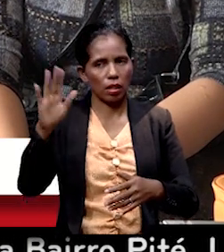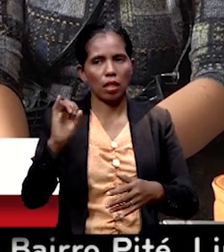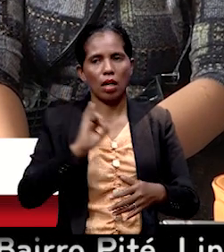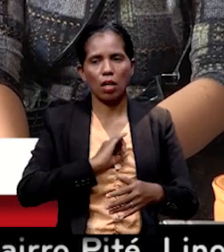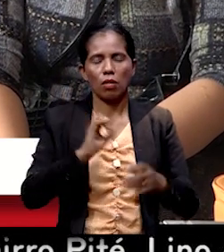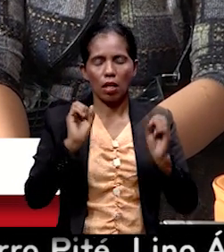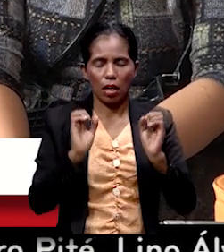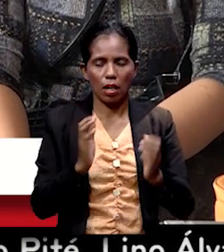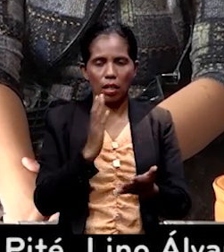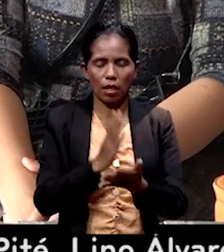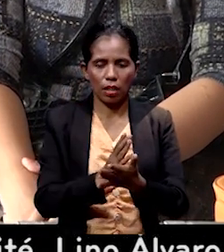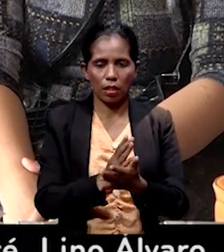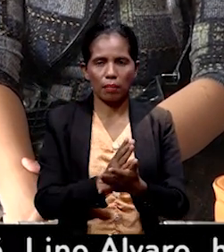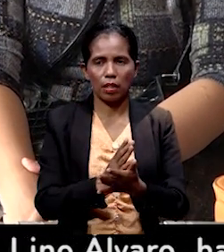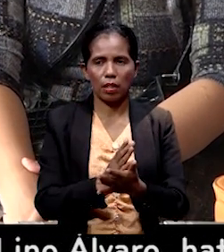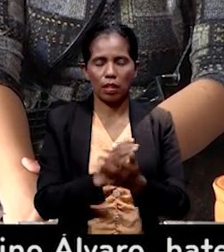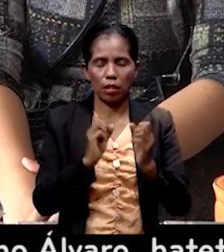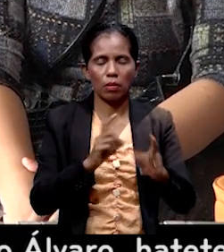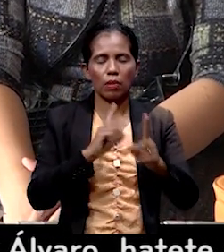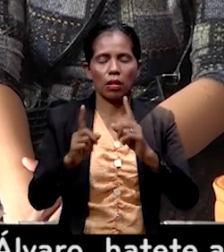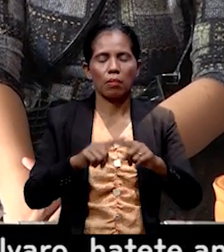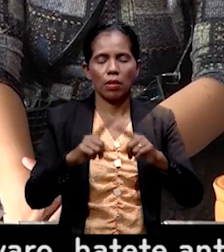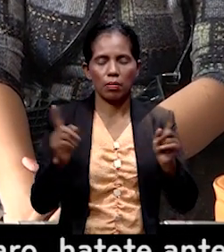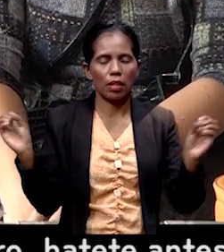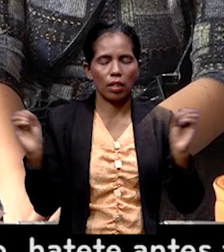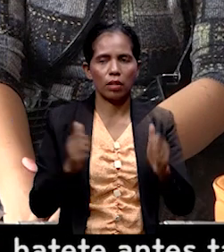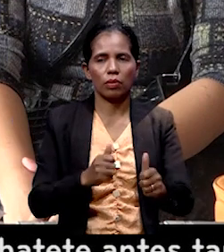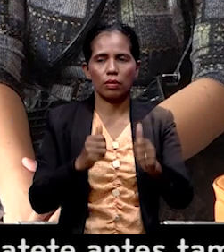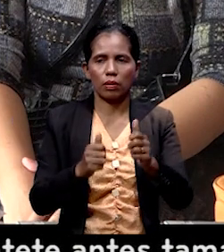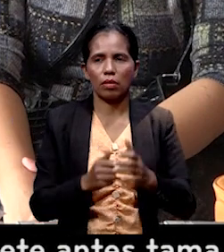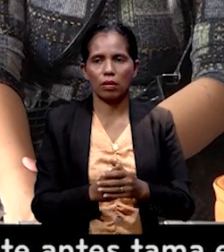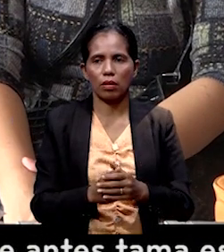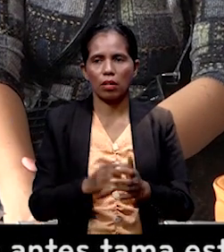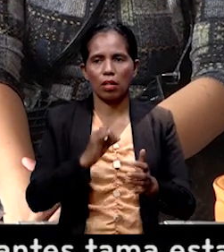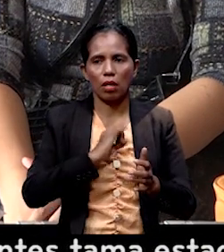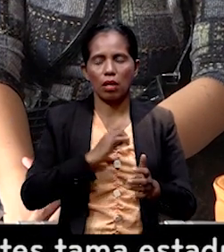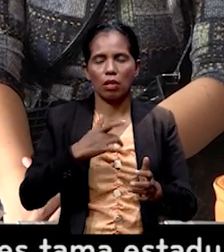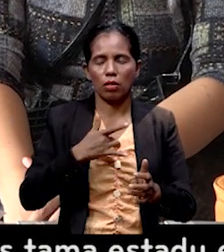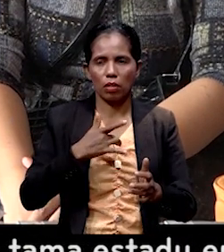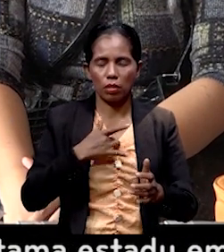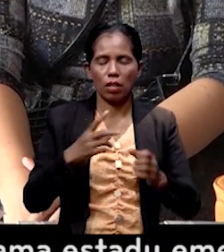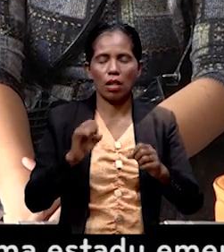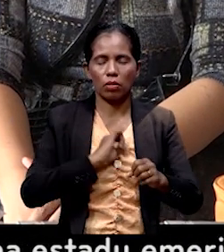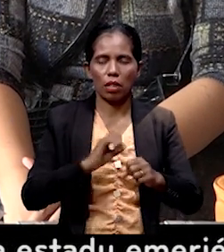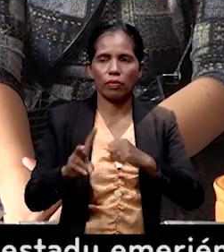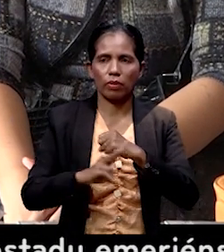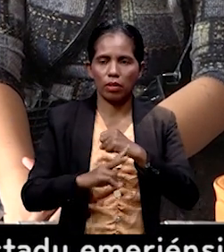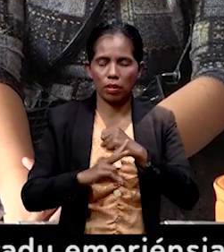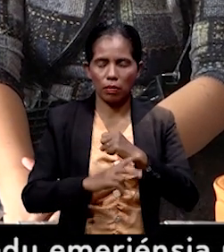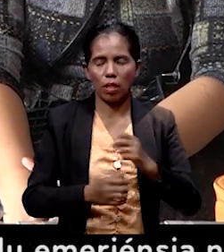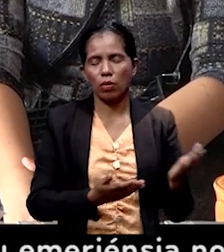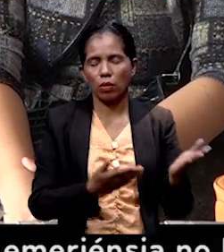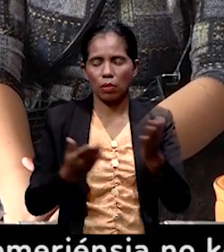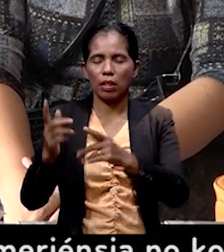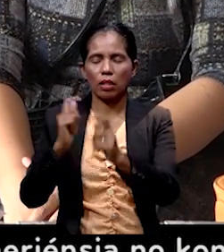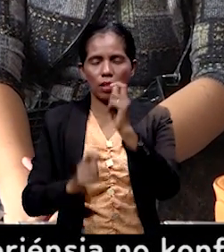para haber se bele ho di resolve. Mai be, la resolve, antau ho di hau sinti ba hau ante vítima, bakestar ya tribunal